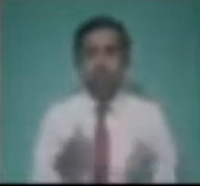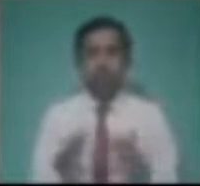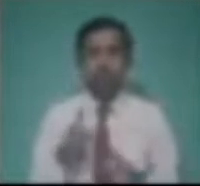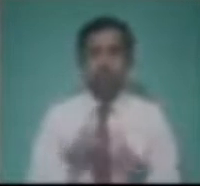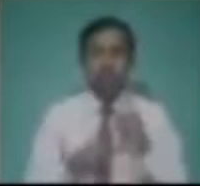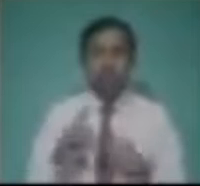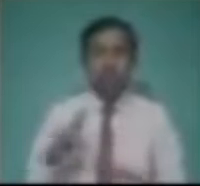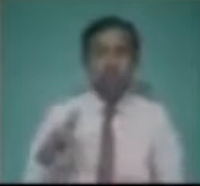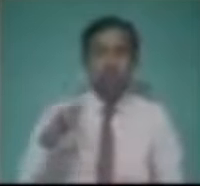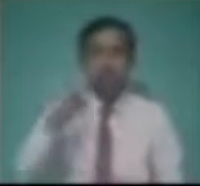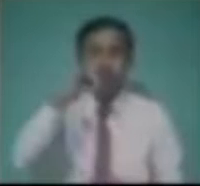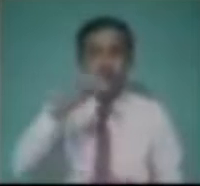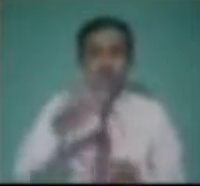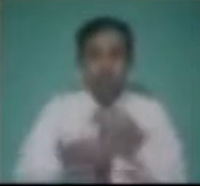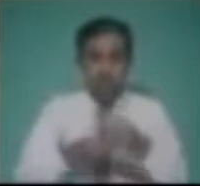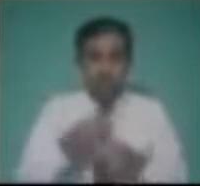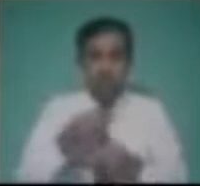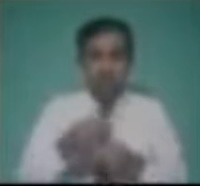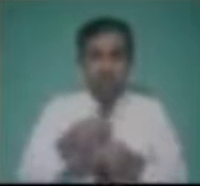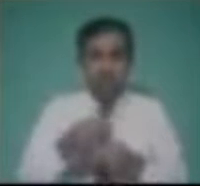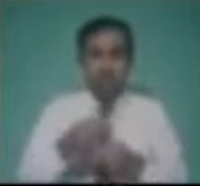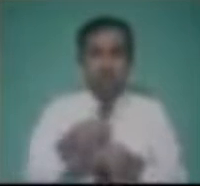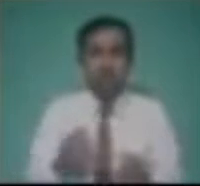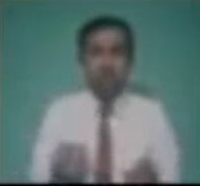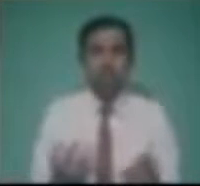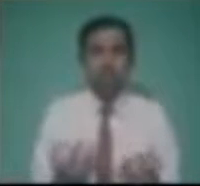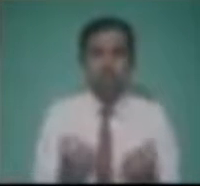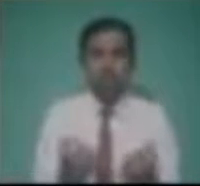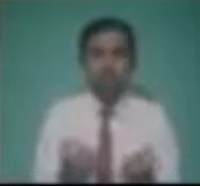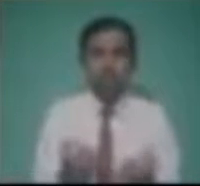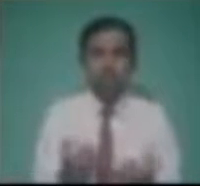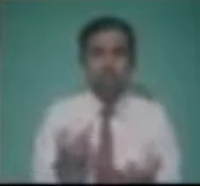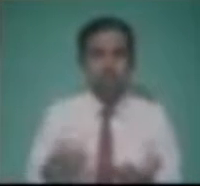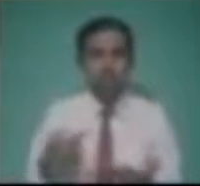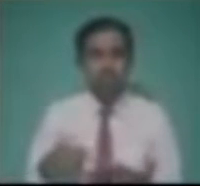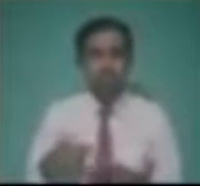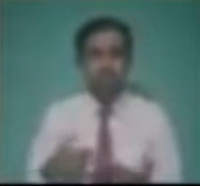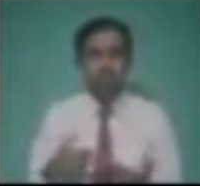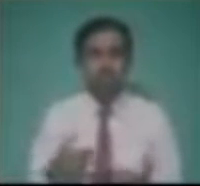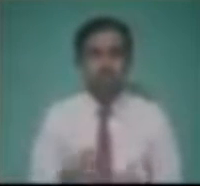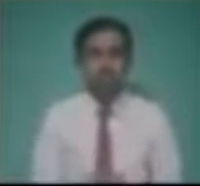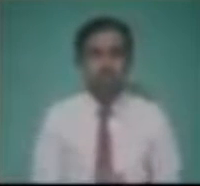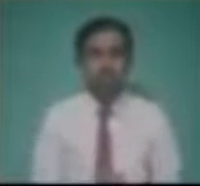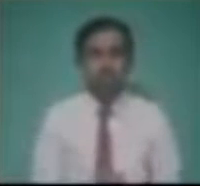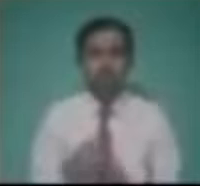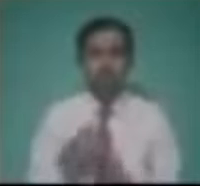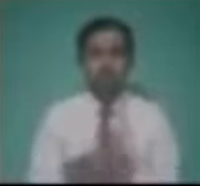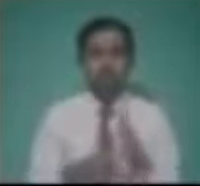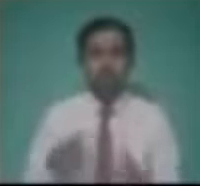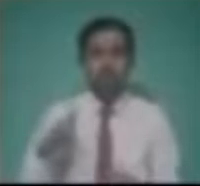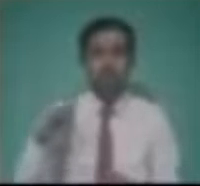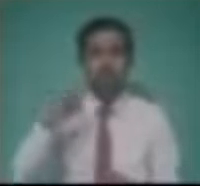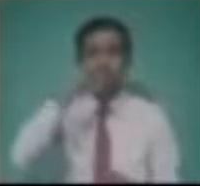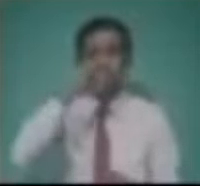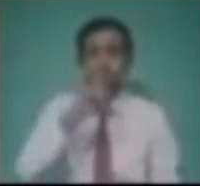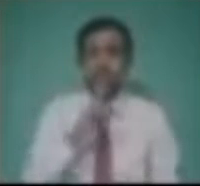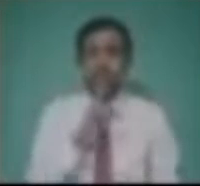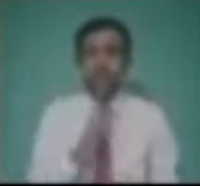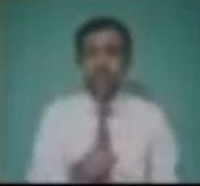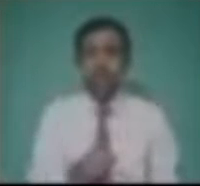guwan sewaya athuluwa eke awashya yam yam karana gana Sri Lankan guwan sewaya